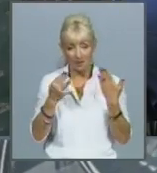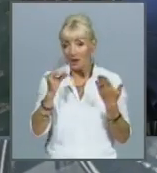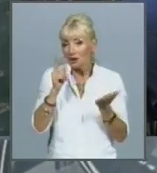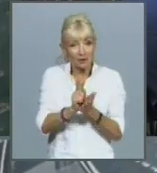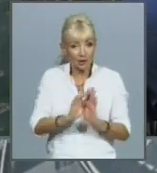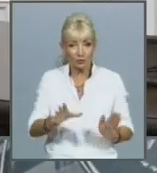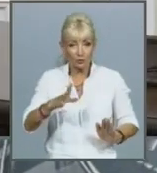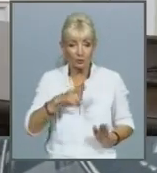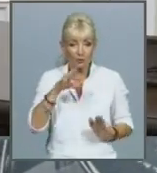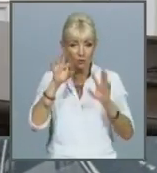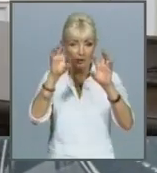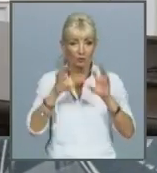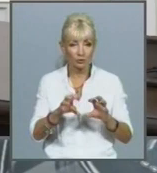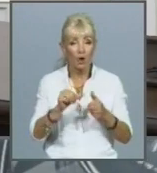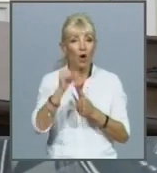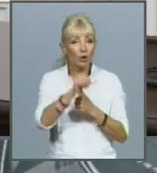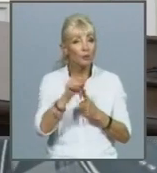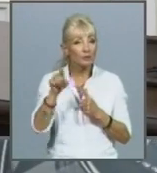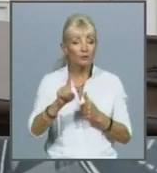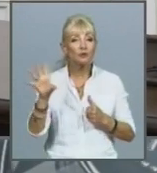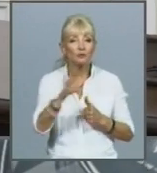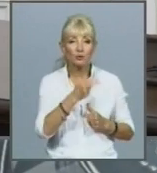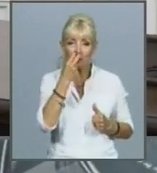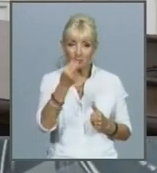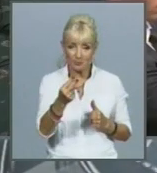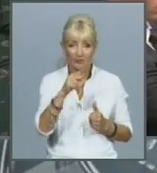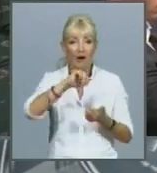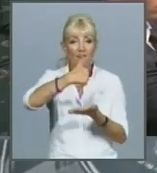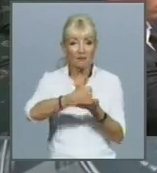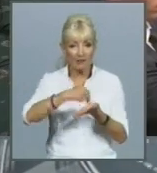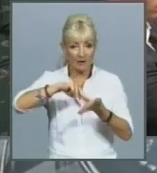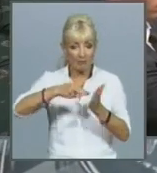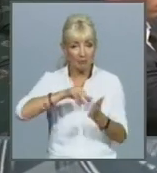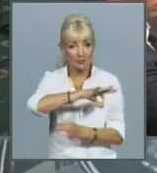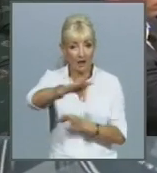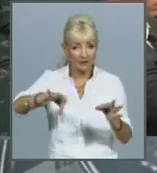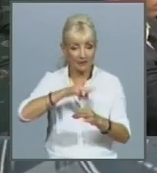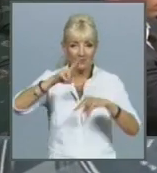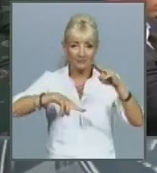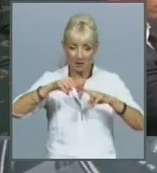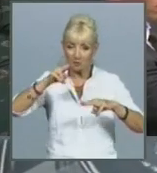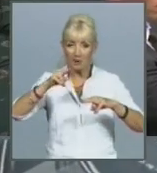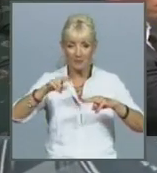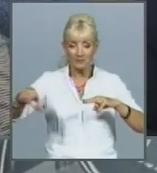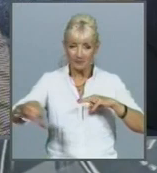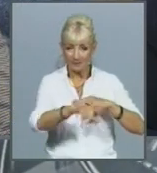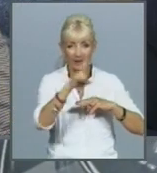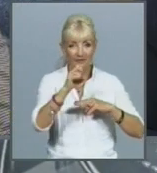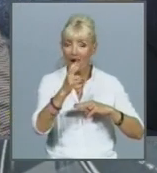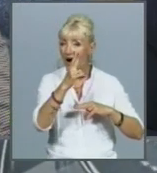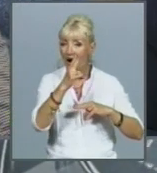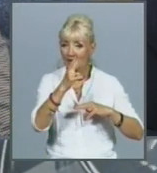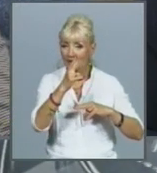бути, за законом. Адже крім того, що все передбачено в генплані, дорога зводиться на незабудованих територіях. Єдине, кого